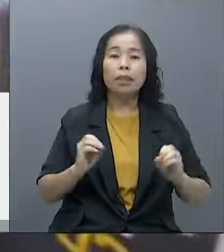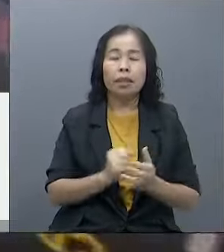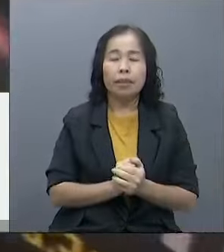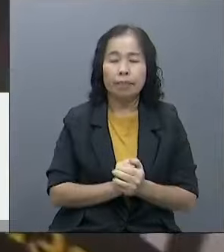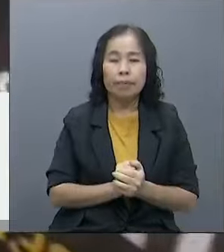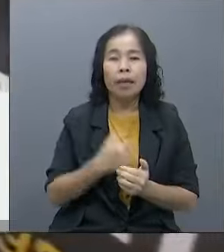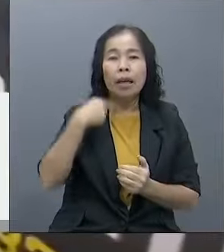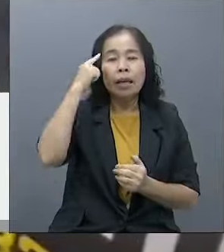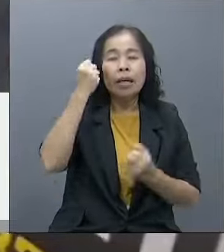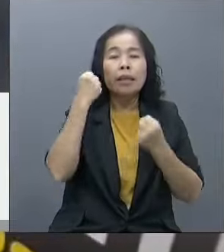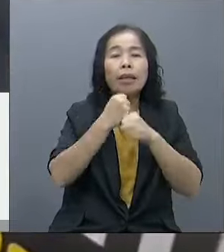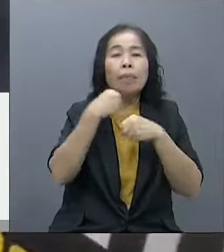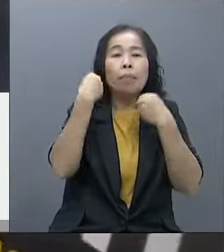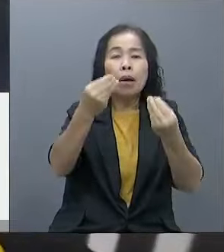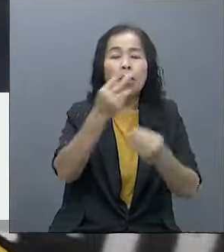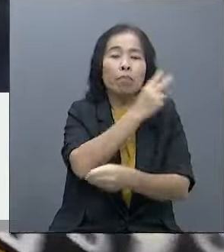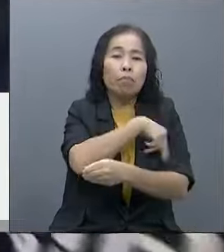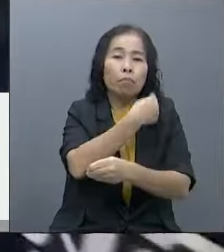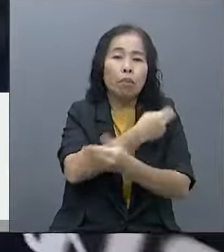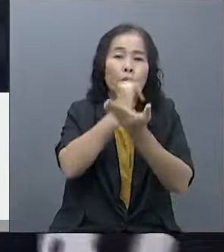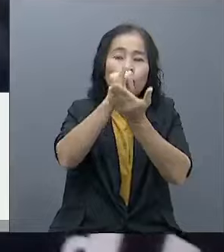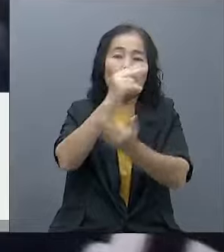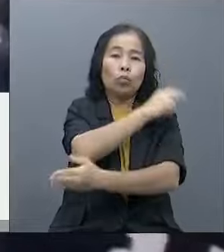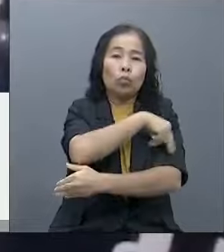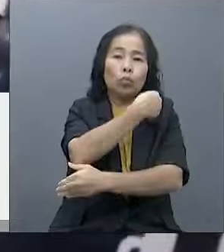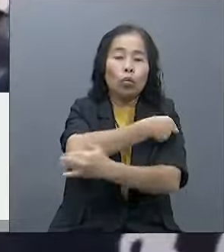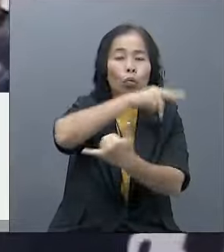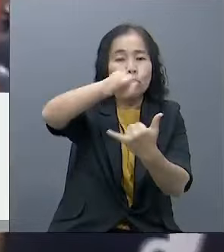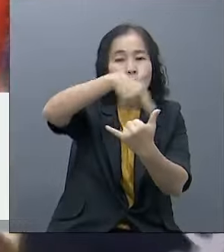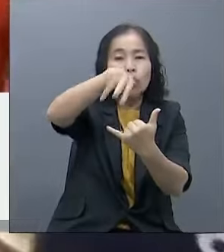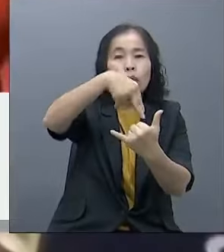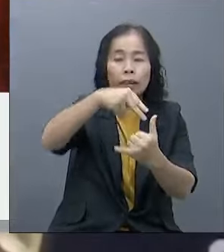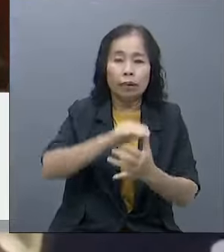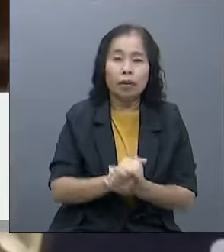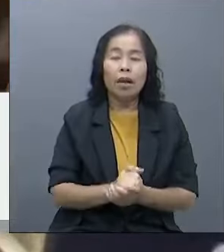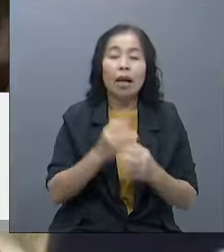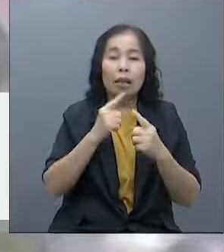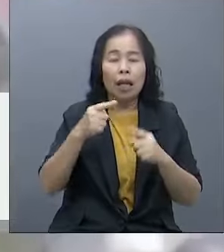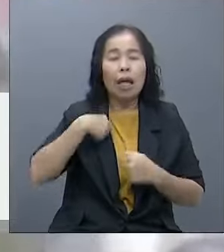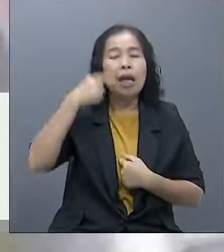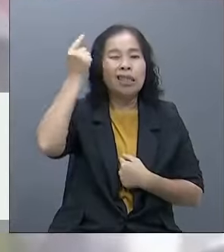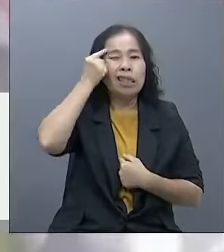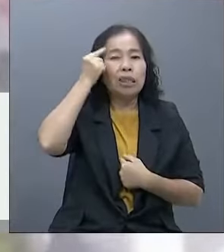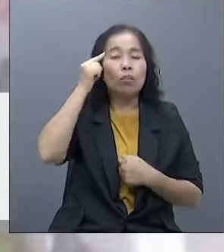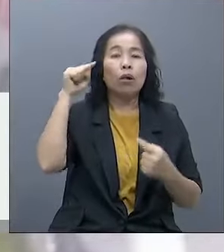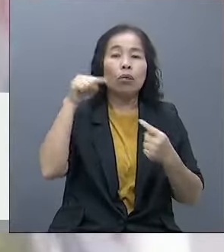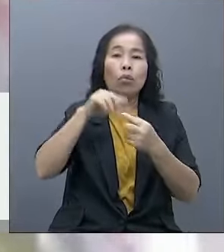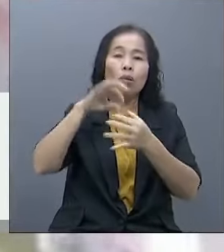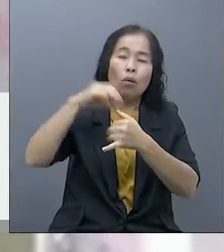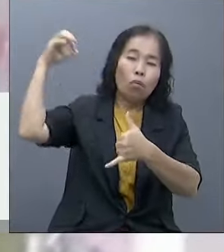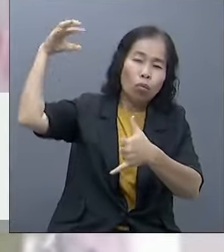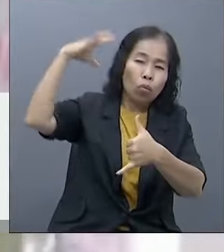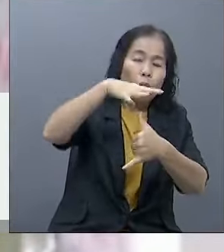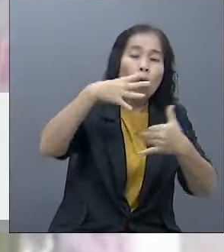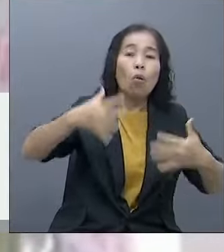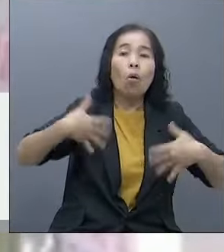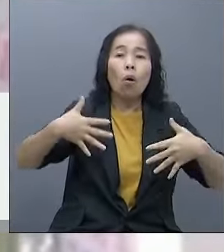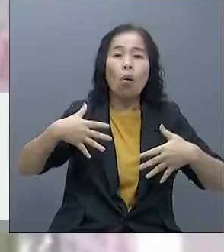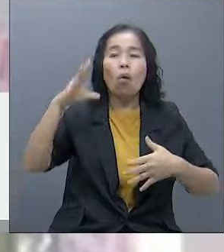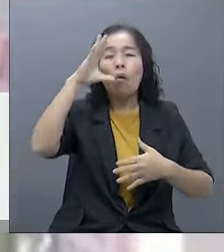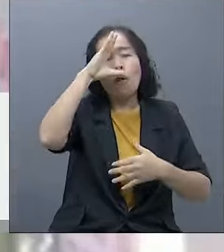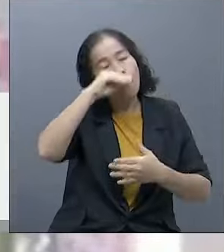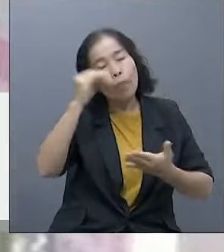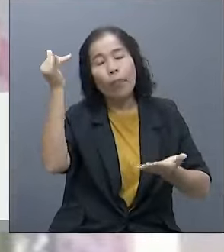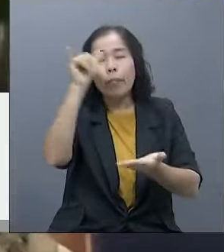ภัยนำร่างส่งให้แพทย์ตรวจหาสาเหตุการเสียชีวิตแต่เบื้องต้นคาดว่าอาจจะเป็นเพราะอากาศร้อนจนเป็นลมกลางทุ่ง